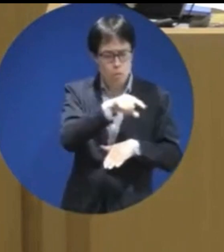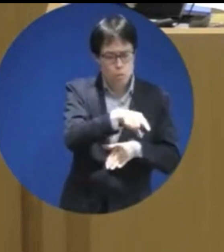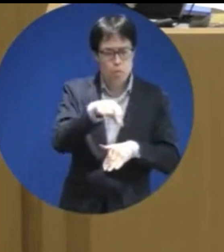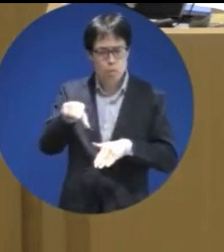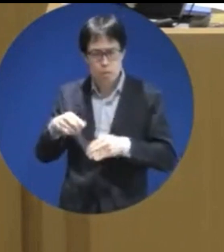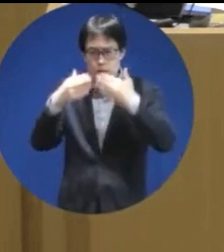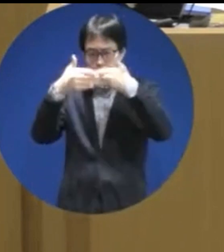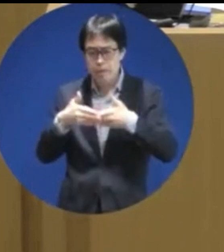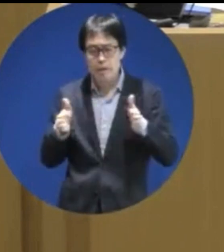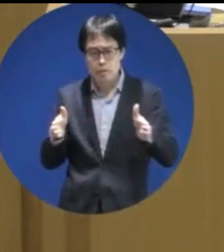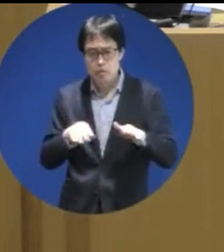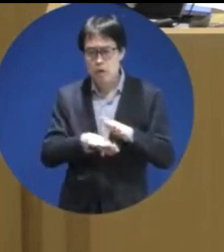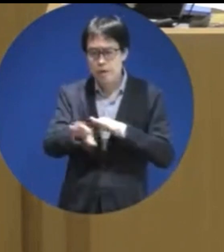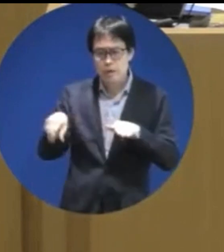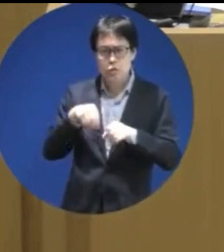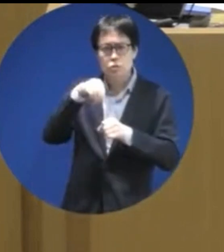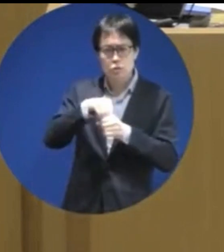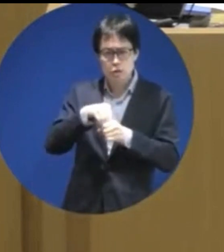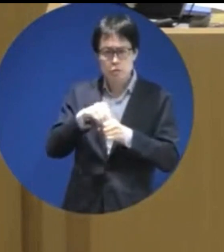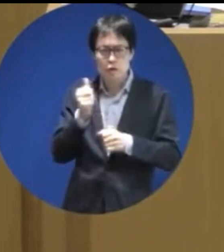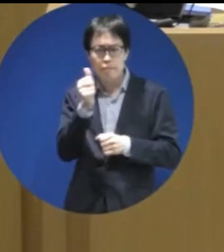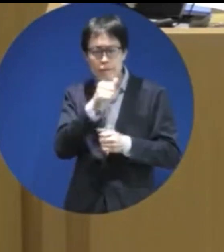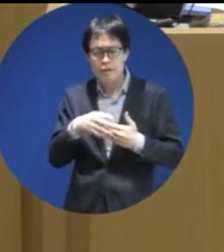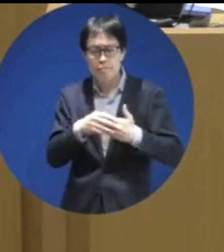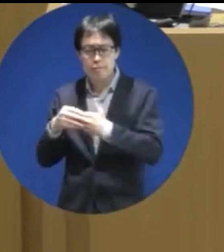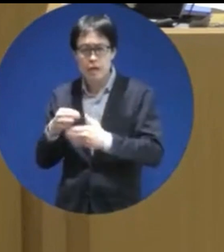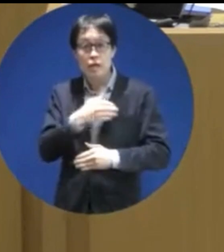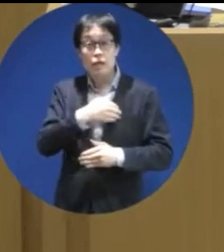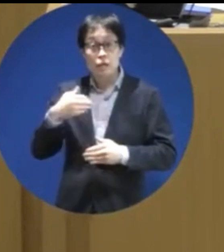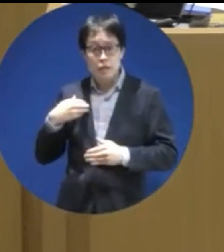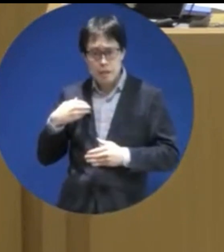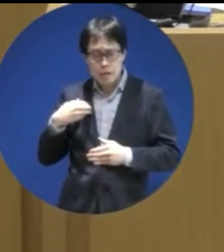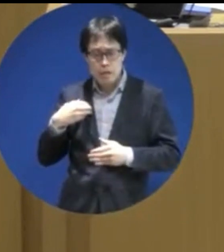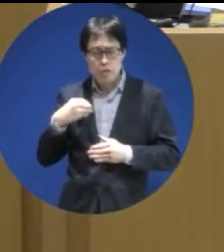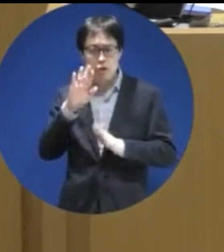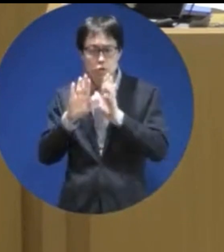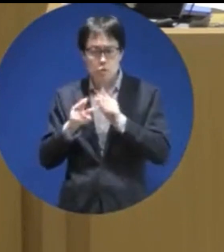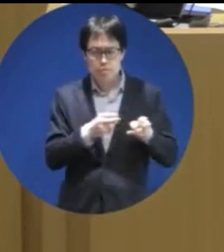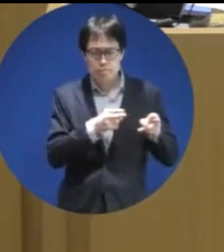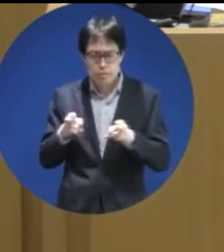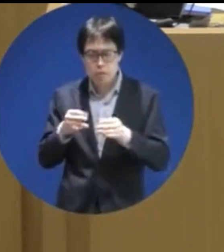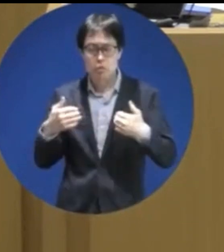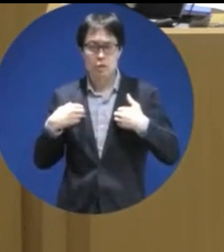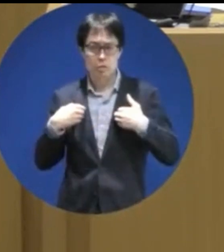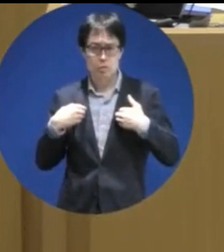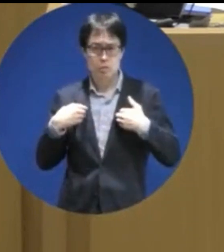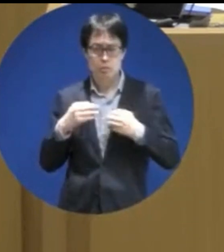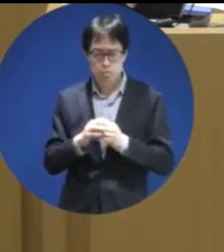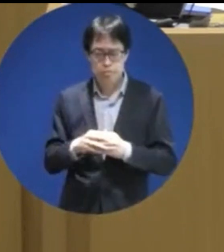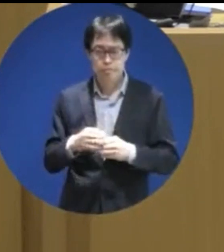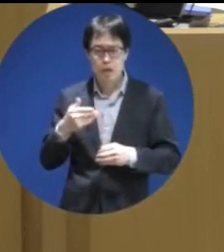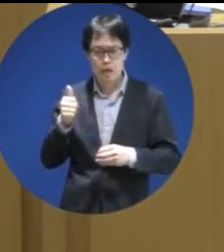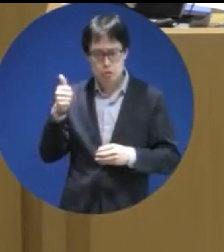ー化されている、インクルーシブであるといった、そういったご案内ができるようなことを整えていくべきではないかと思います。改めて本件、こちら区長の所